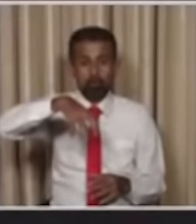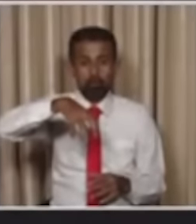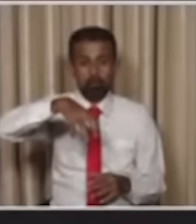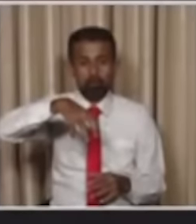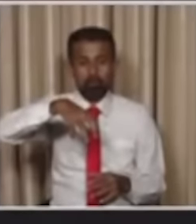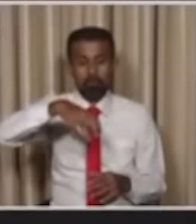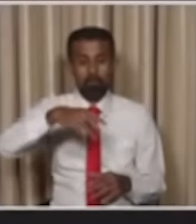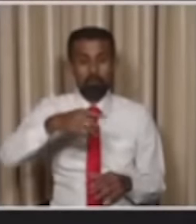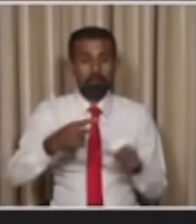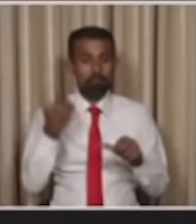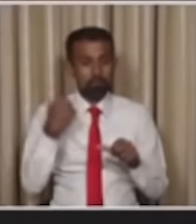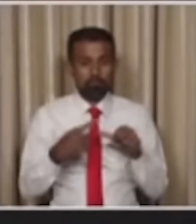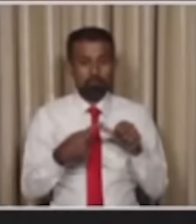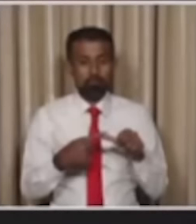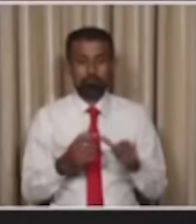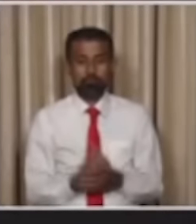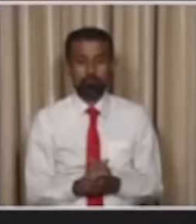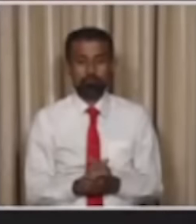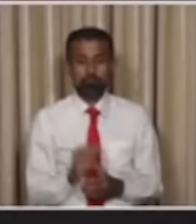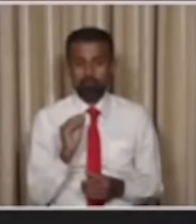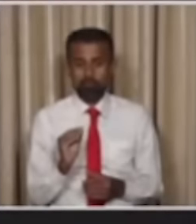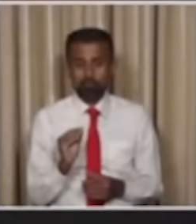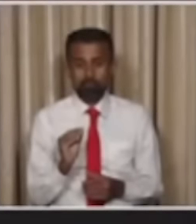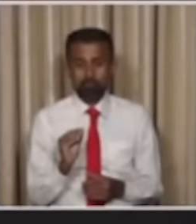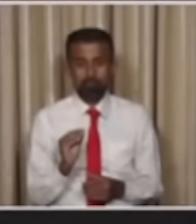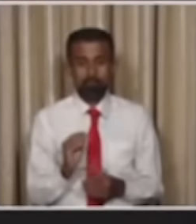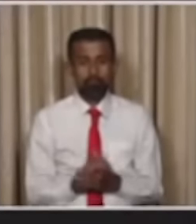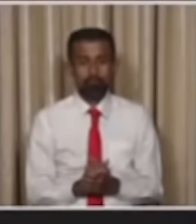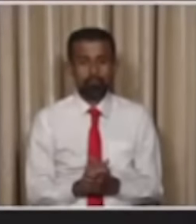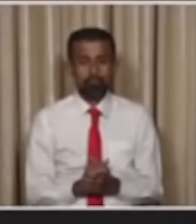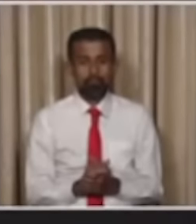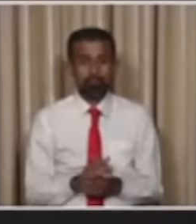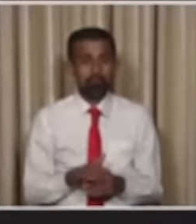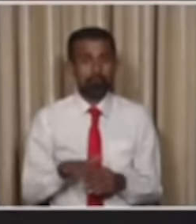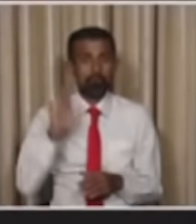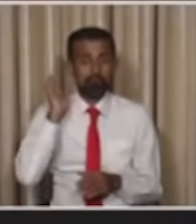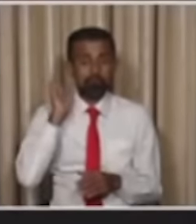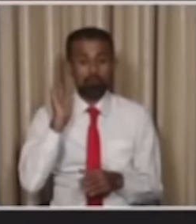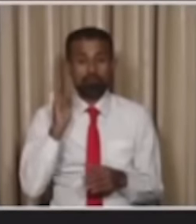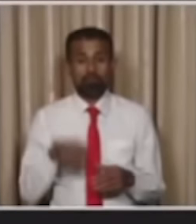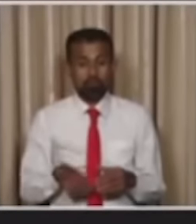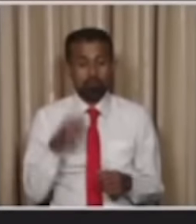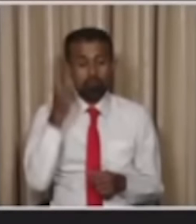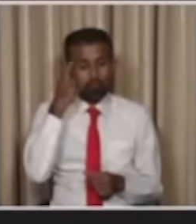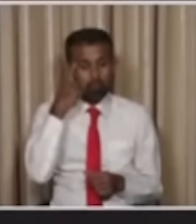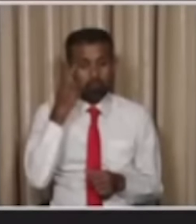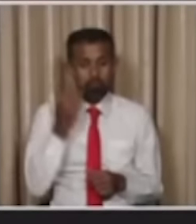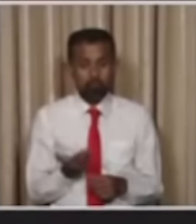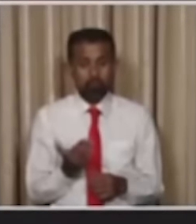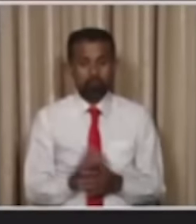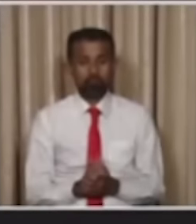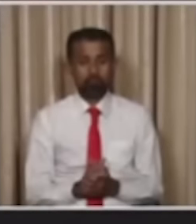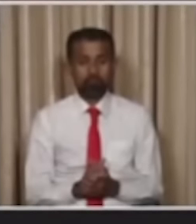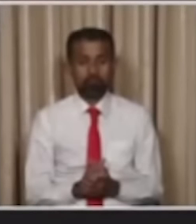මිනිස්සු එදා ජේවිපියට දුන්නා. නමුත් මේ අතීතය අපි මතක් කරගත යුතු තිබෙනවා. දැන්